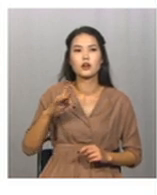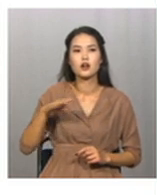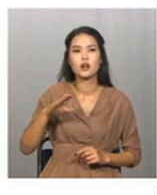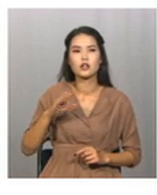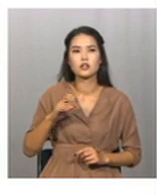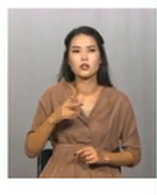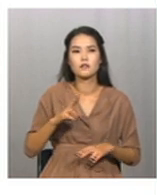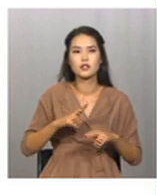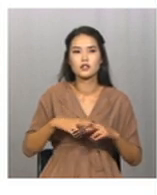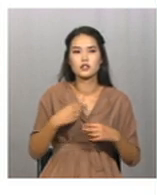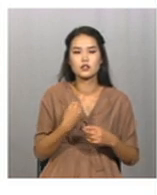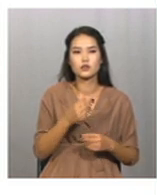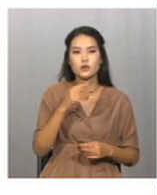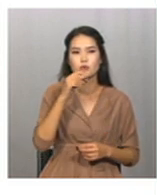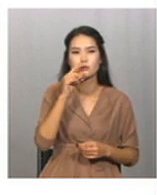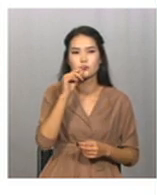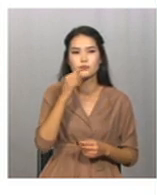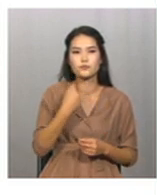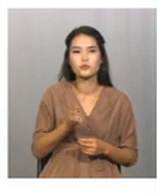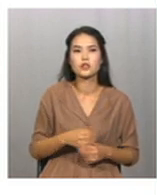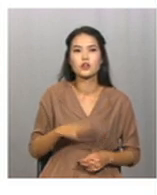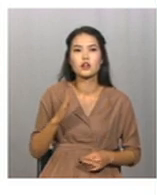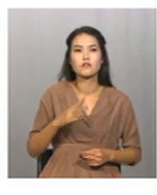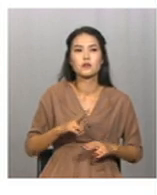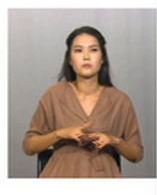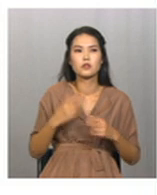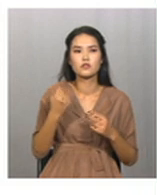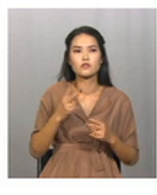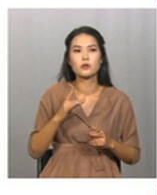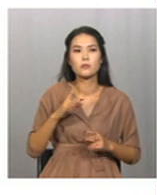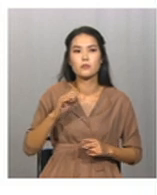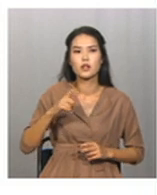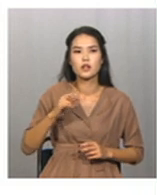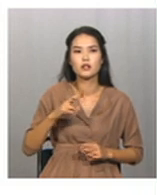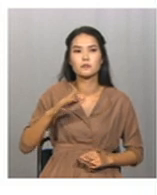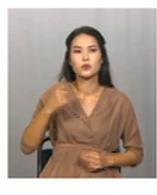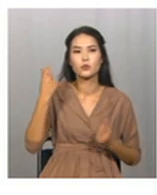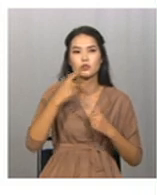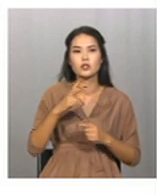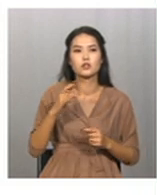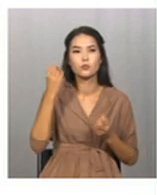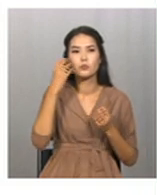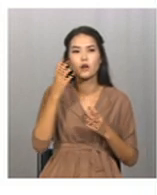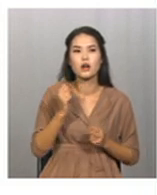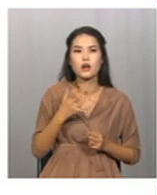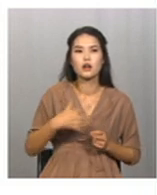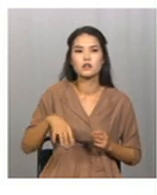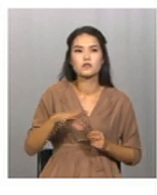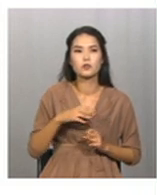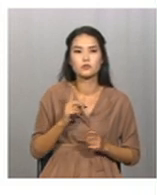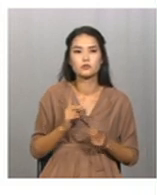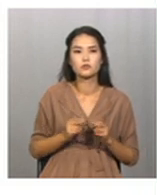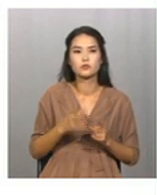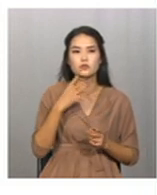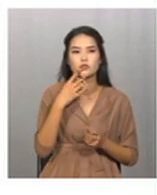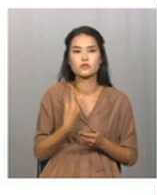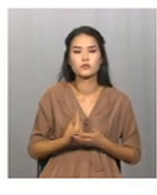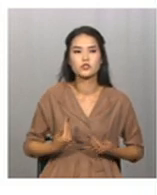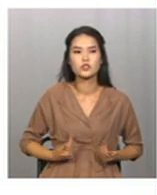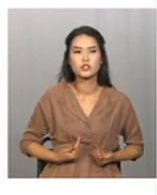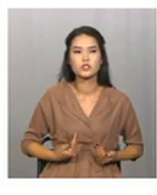Каратаев, крестьянский мужик. В плену, в балагане, Пьер узнал не умом, а всем существом